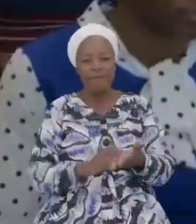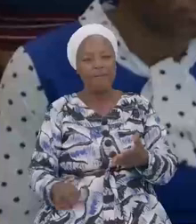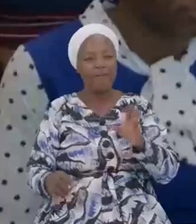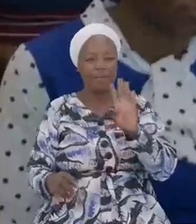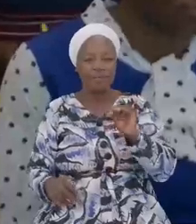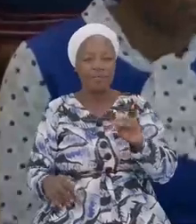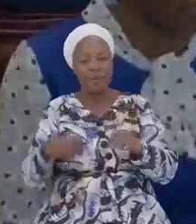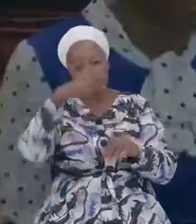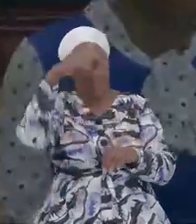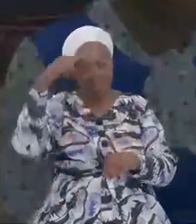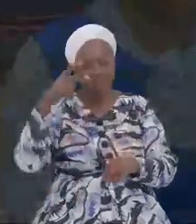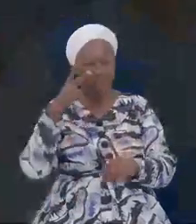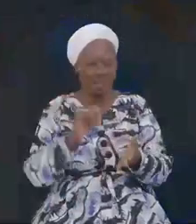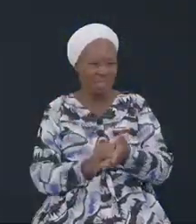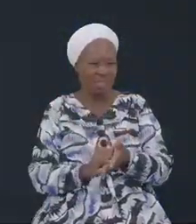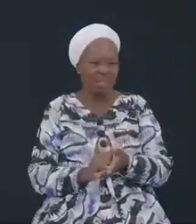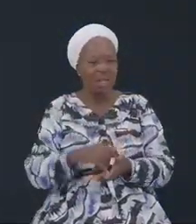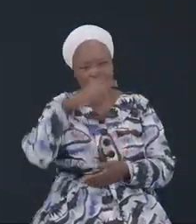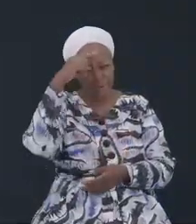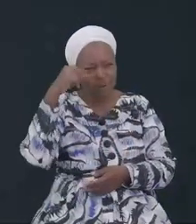Puisqu'il m'aime,